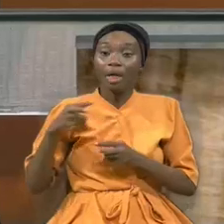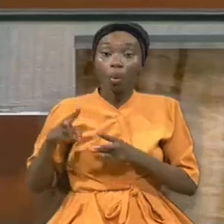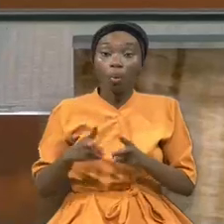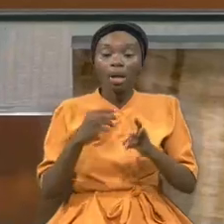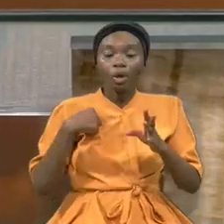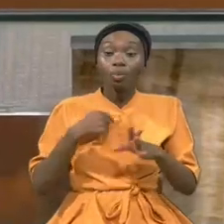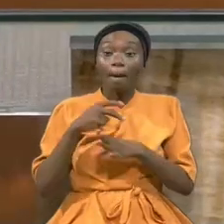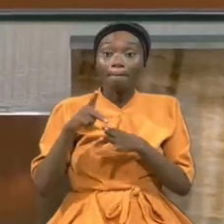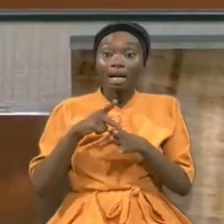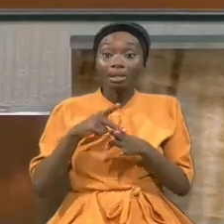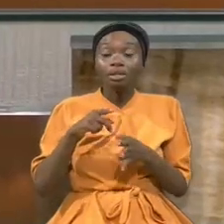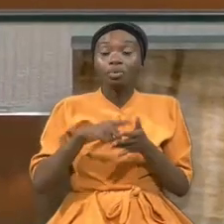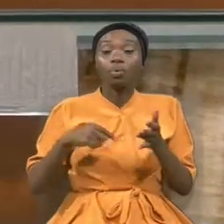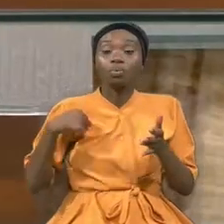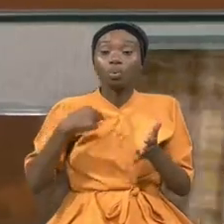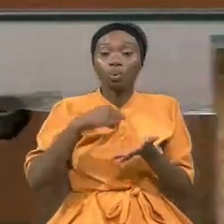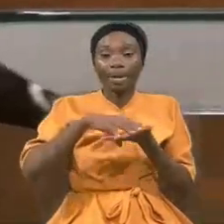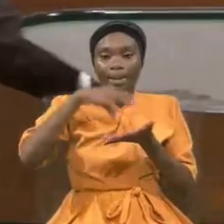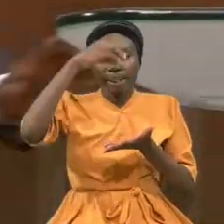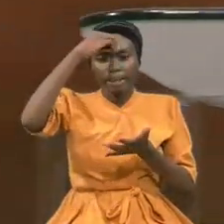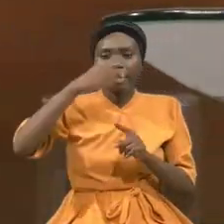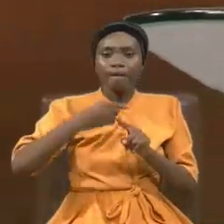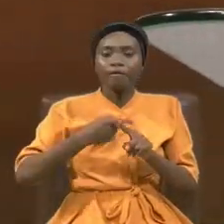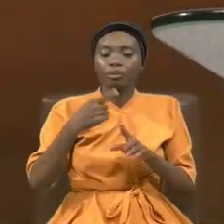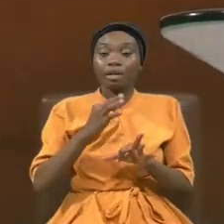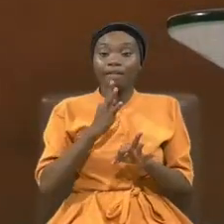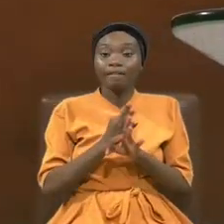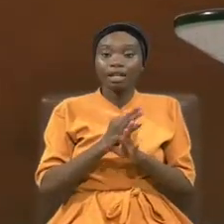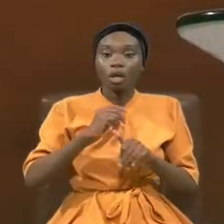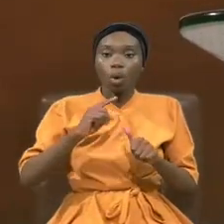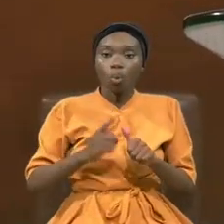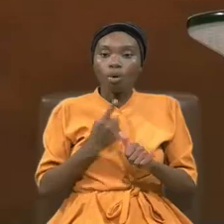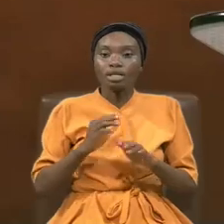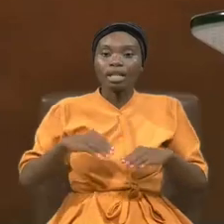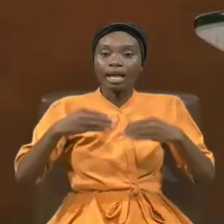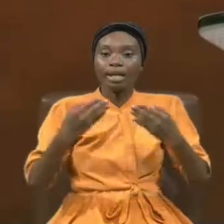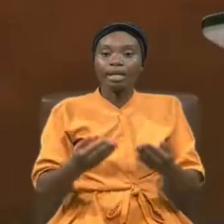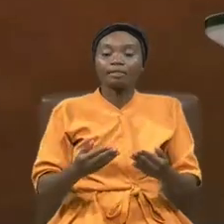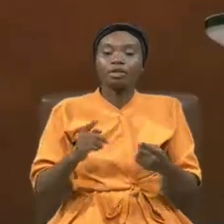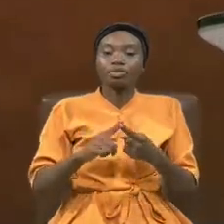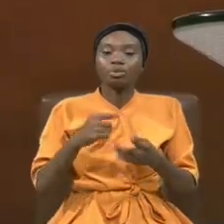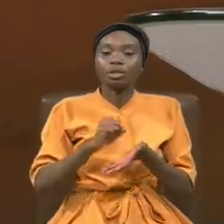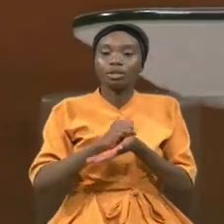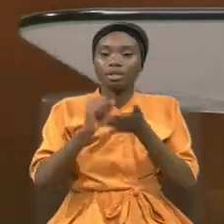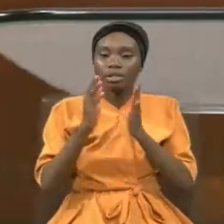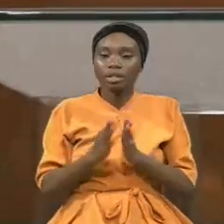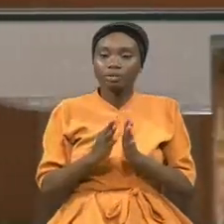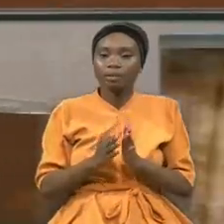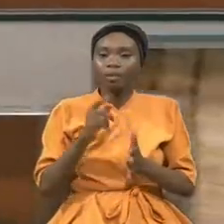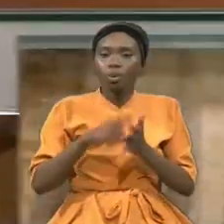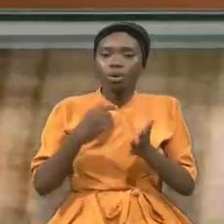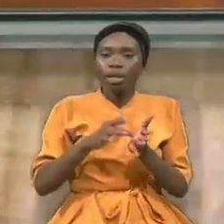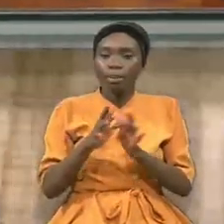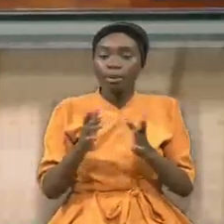la façon dont nous pratiquons ce que nous apprenons de la foi qui nous a été une fois